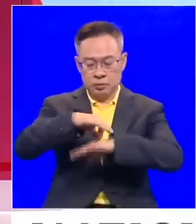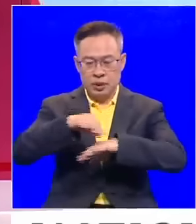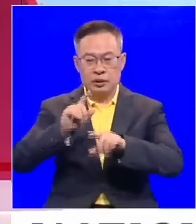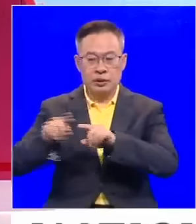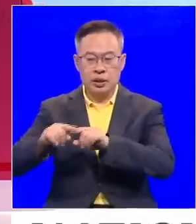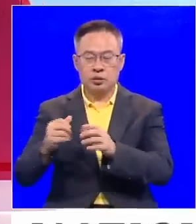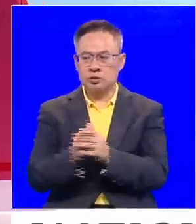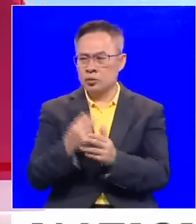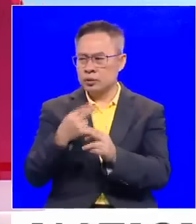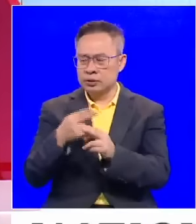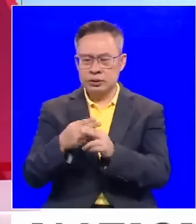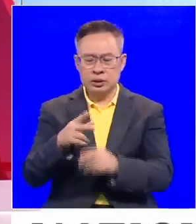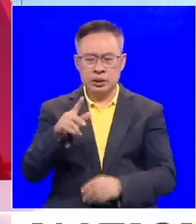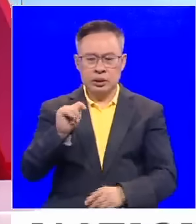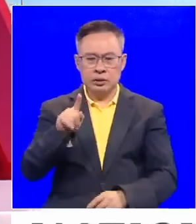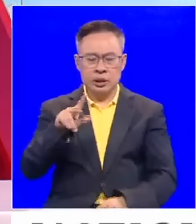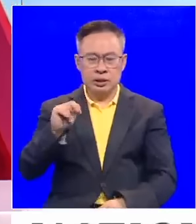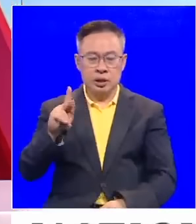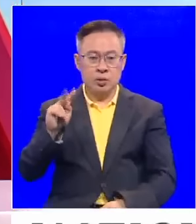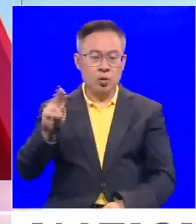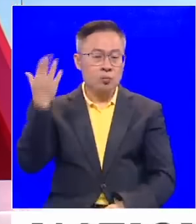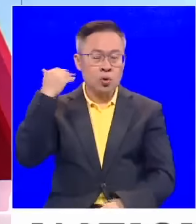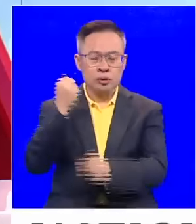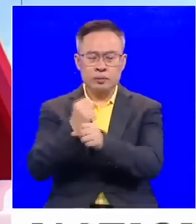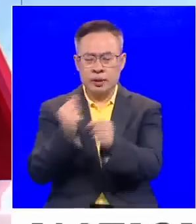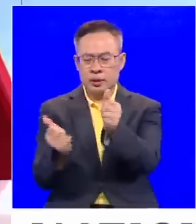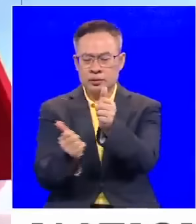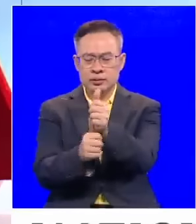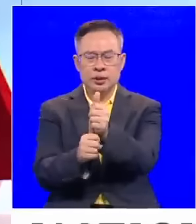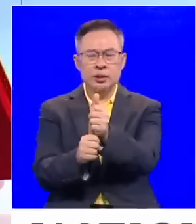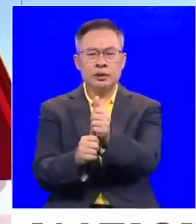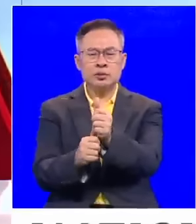อดีตท่านนายกมาเยอะนะครับก็รอละกันแต่ข่าวเนี่ยบอกชื่อคุณขิงไปแล้วนะ